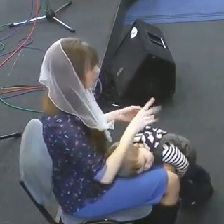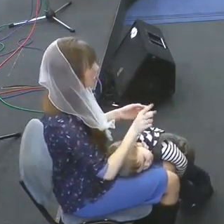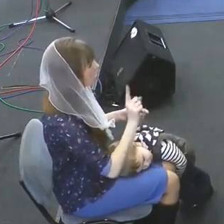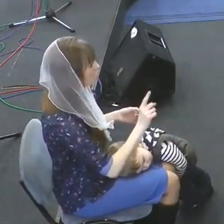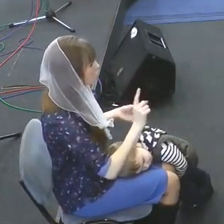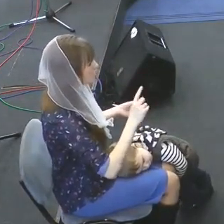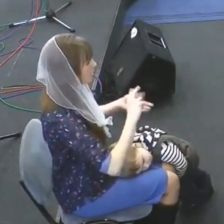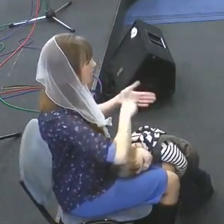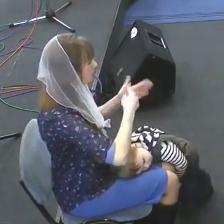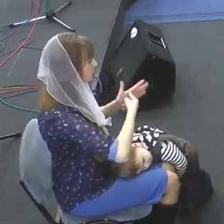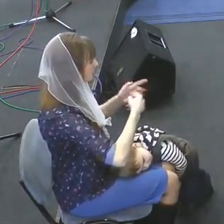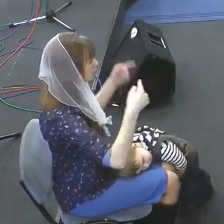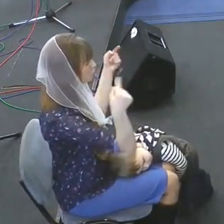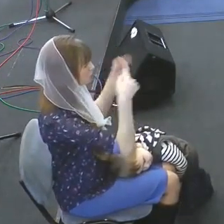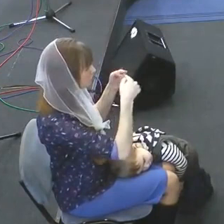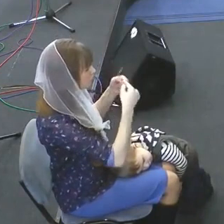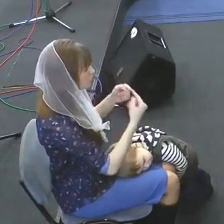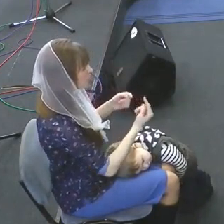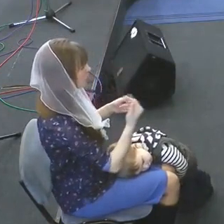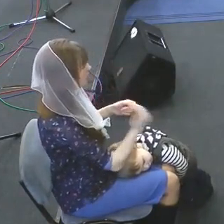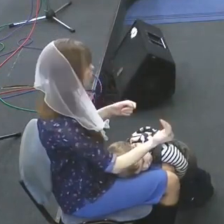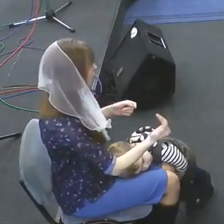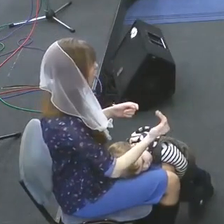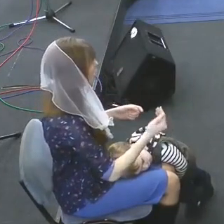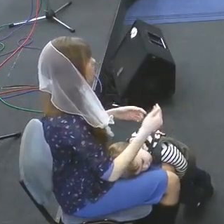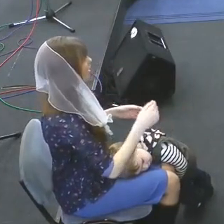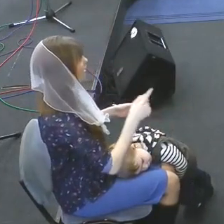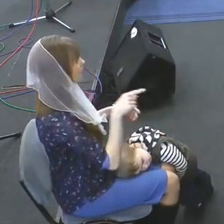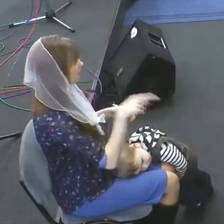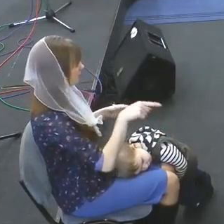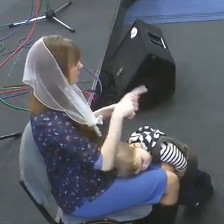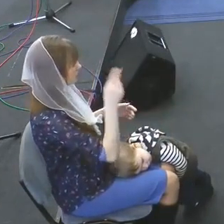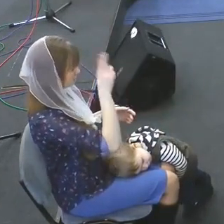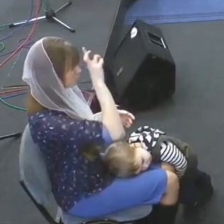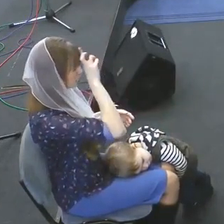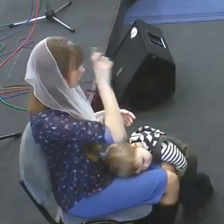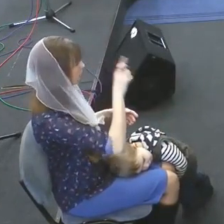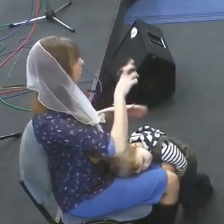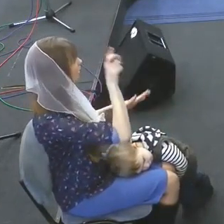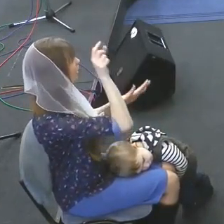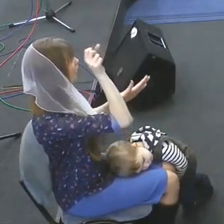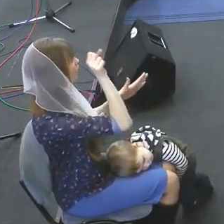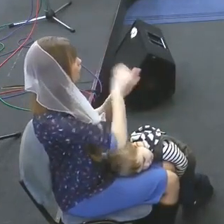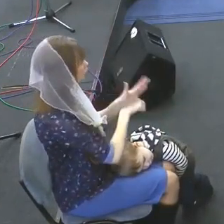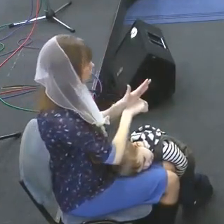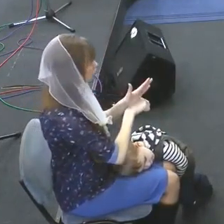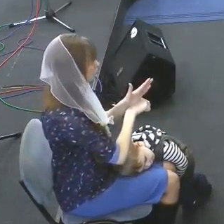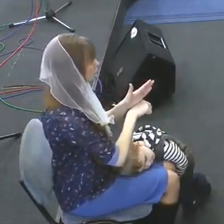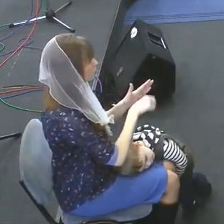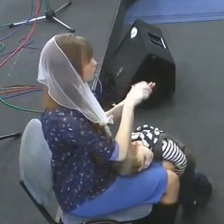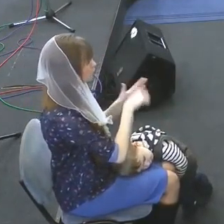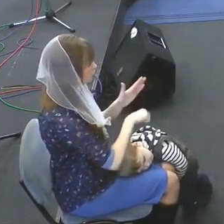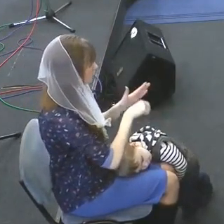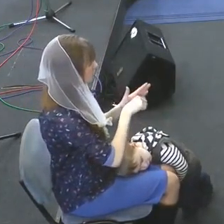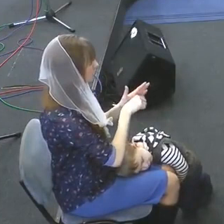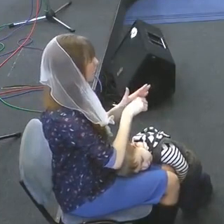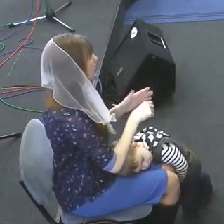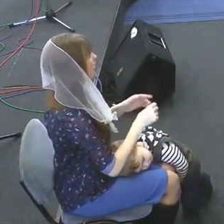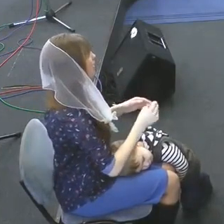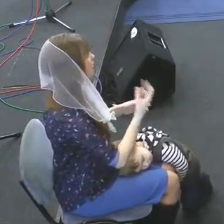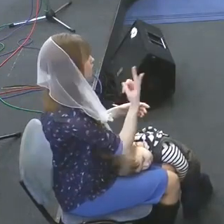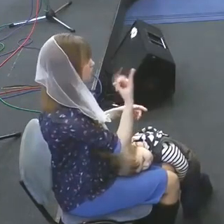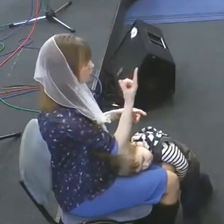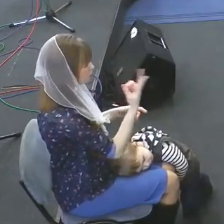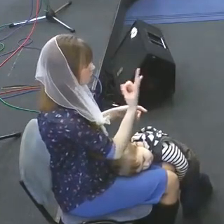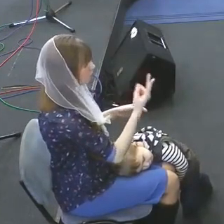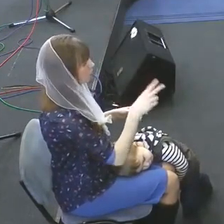що дозволь мені казнити старшого сина. А імператор відписав на той час, краще бути свинею Ірода, ніж його власним сином.